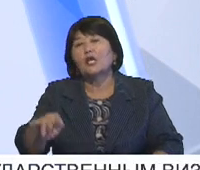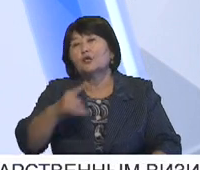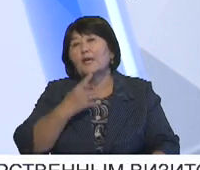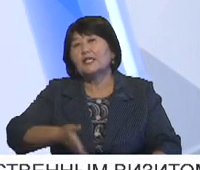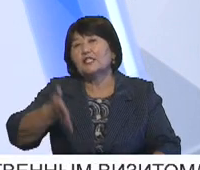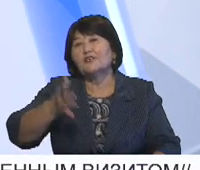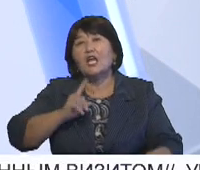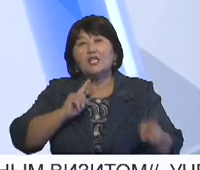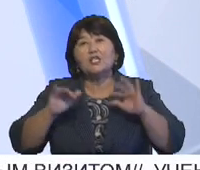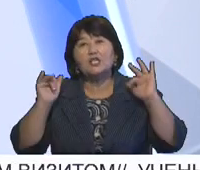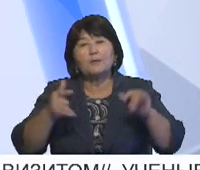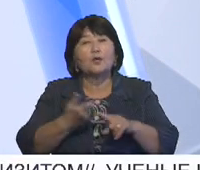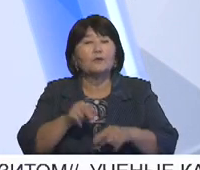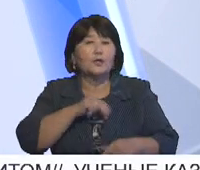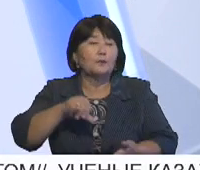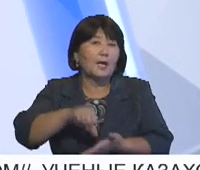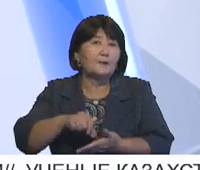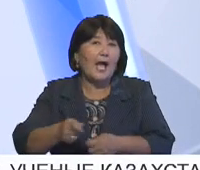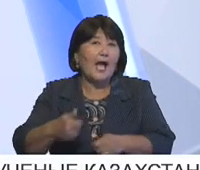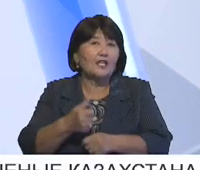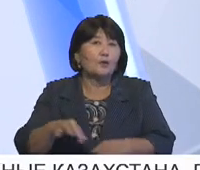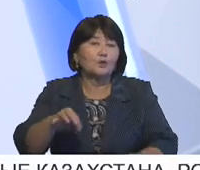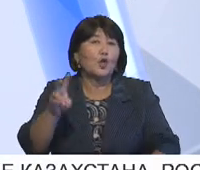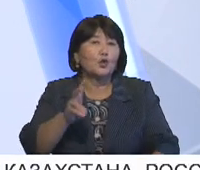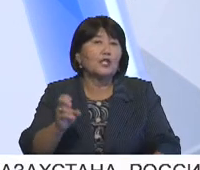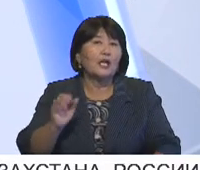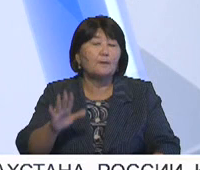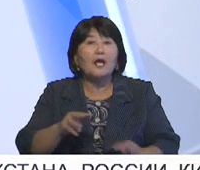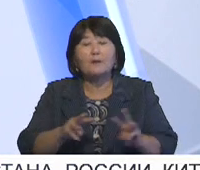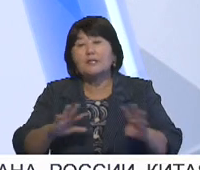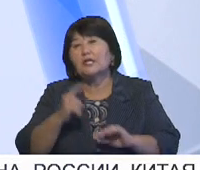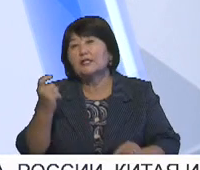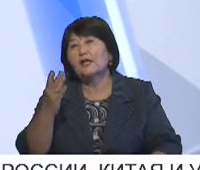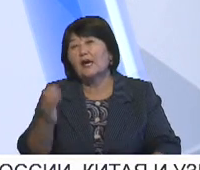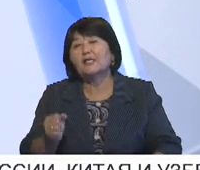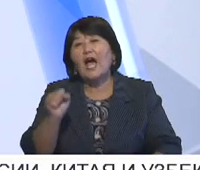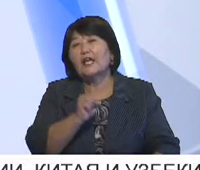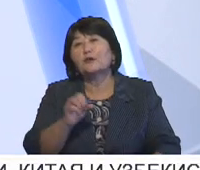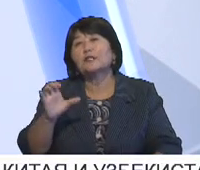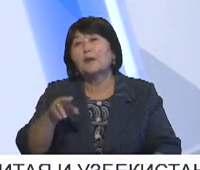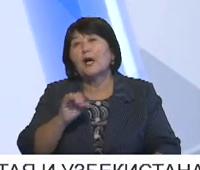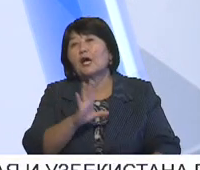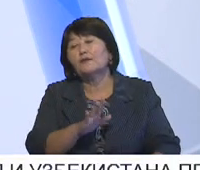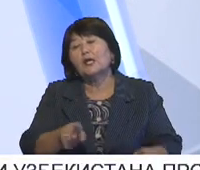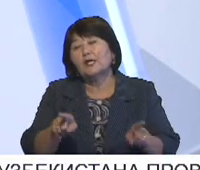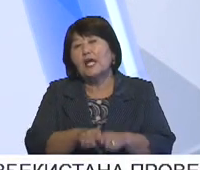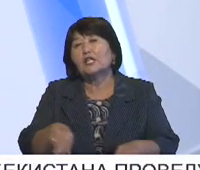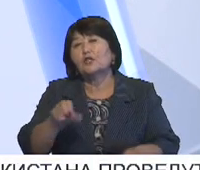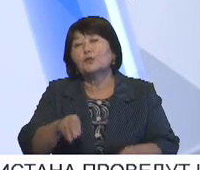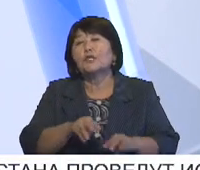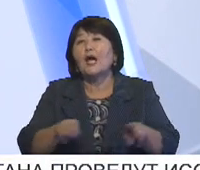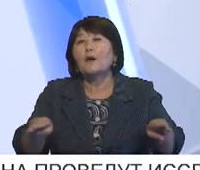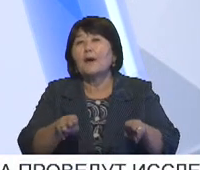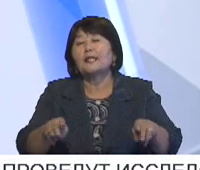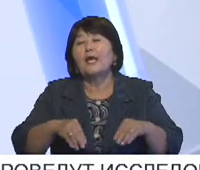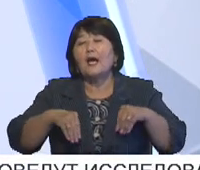страдыня в его работе приняли участие Аким области Нурбек нариев Министр сельского хозяйства Айдарбек Сапаров а также депутаты парламента и